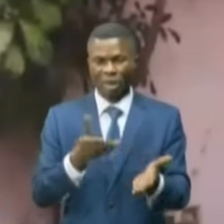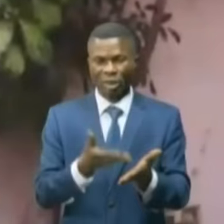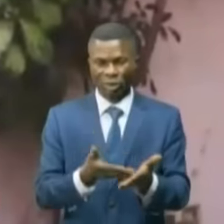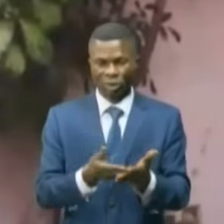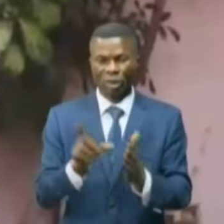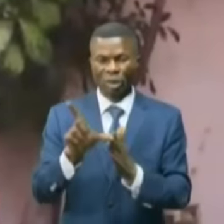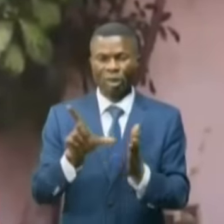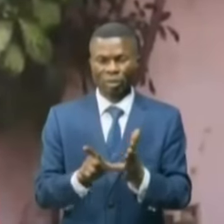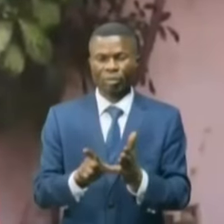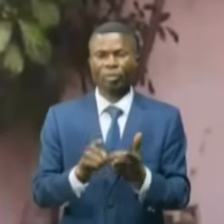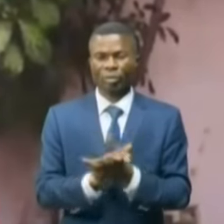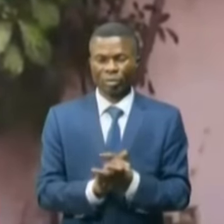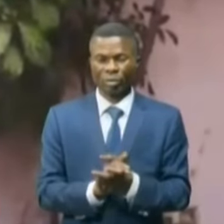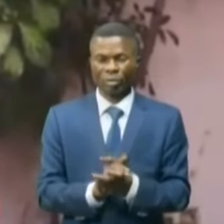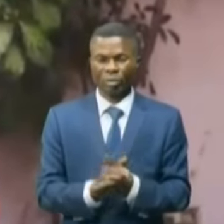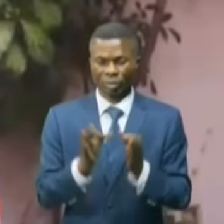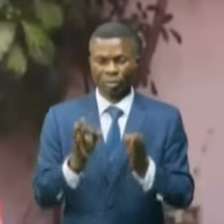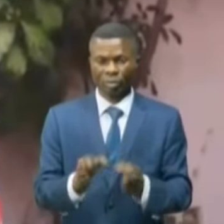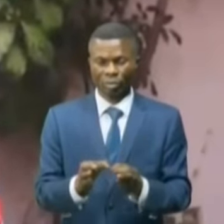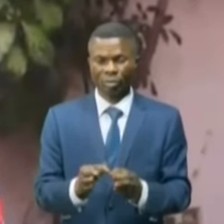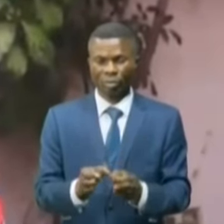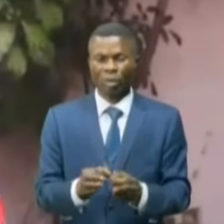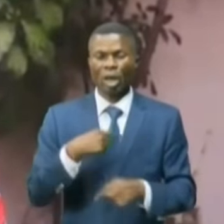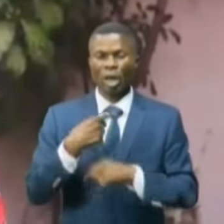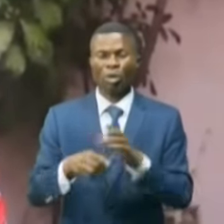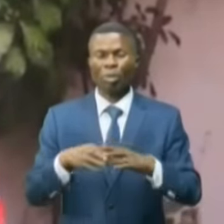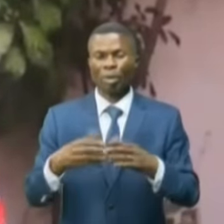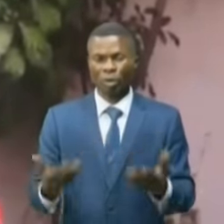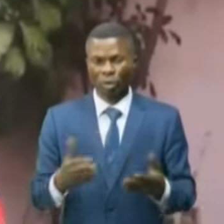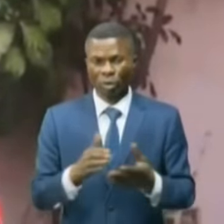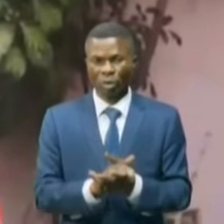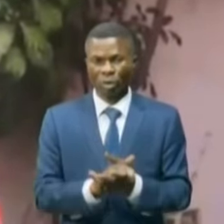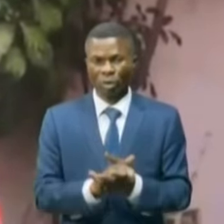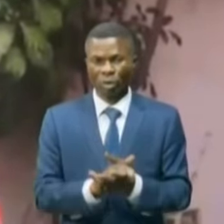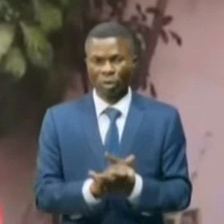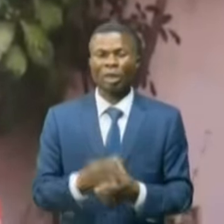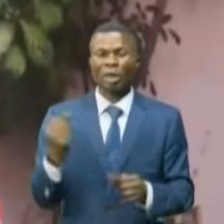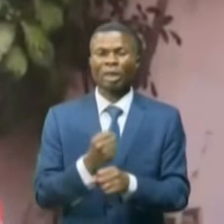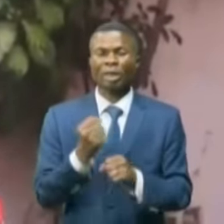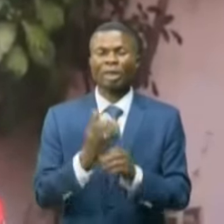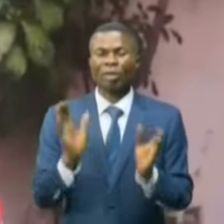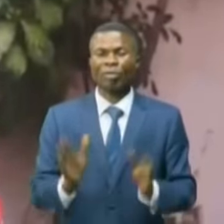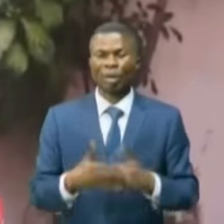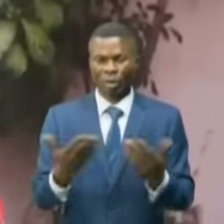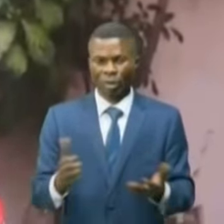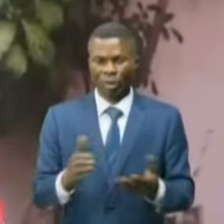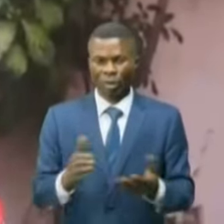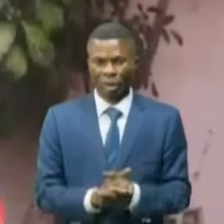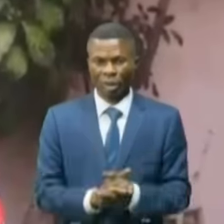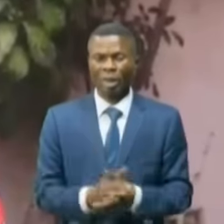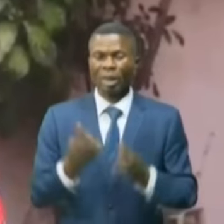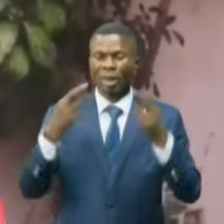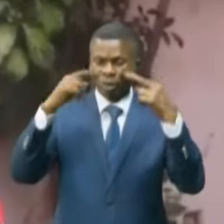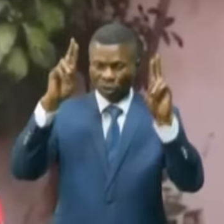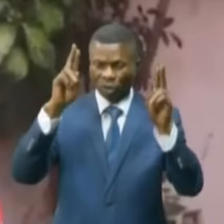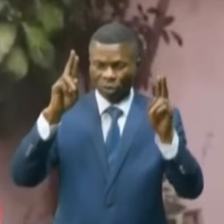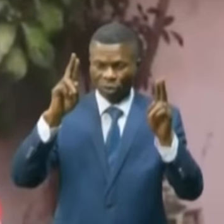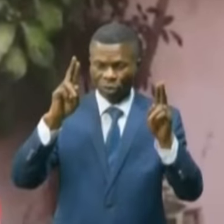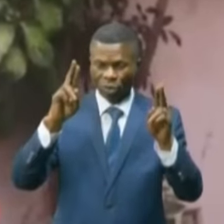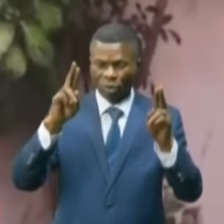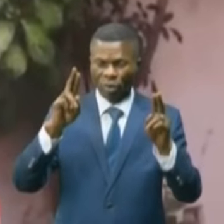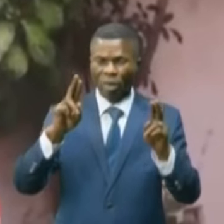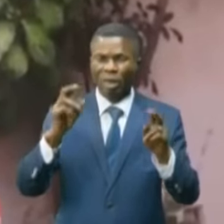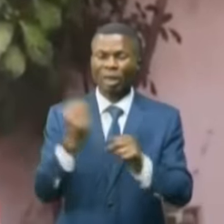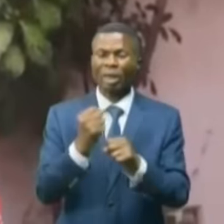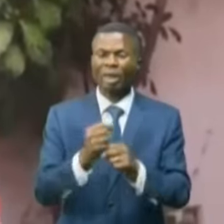posons la question, comment ces travailleurs, comment ces fonctionnaires vont-ils atteindre le milieu du travail à 7h du